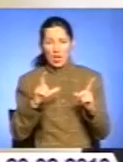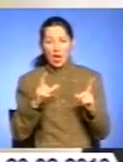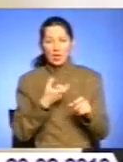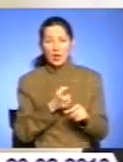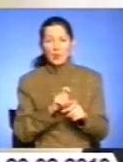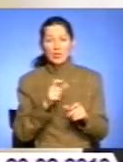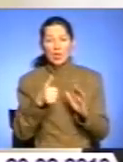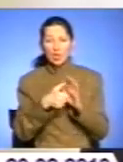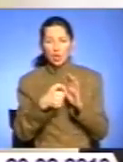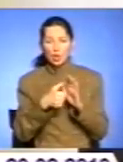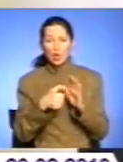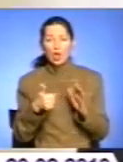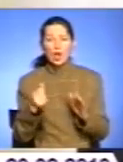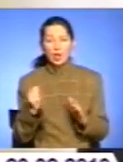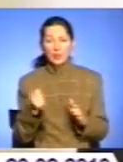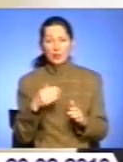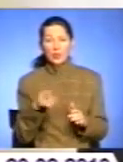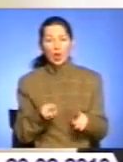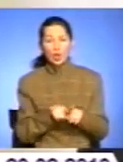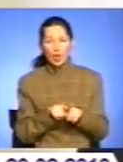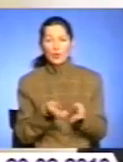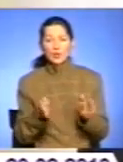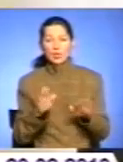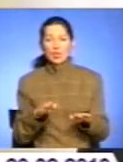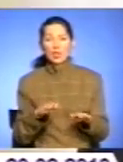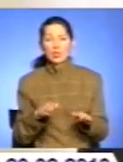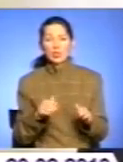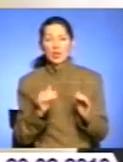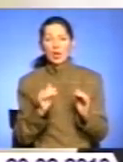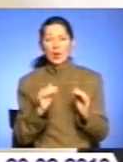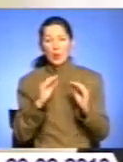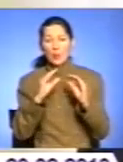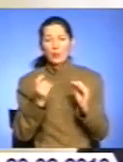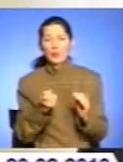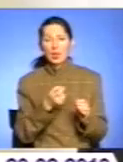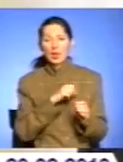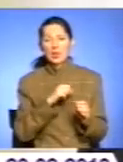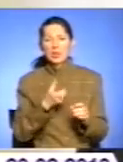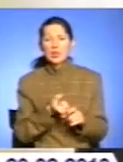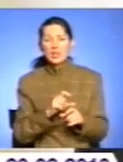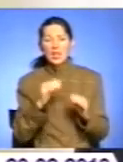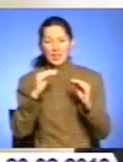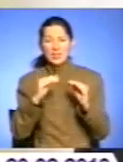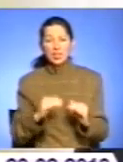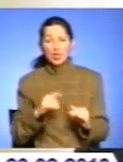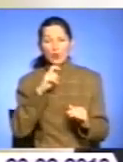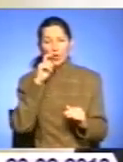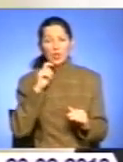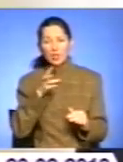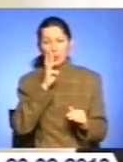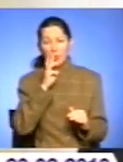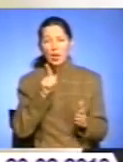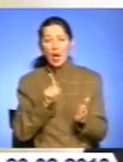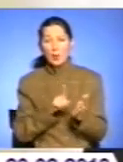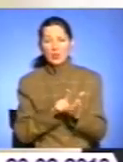на 600 гривень, але вона водночас залишається найнижчою в Україні, заробітна плата. Ну, пенсійне